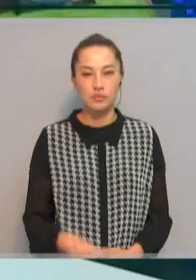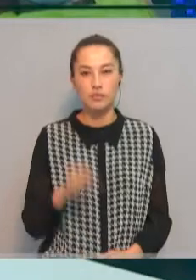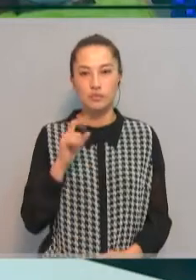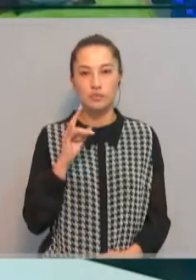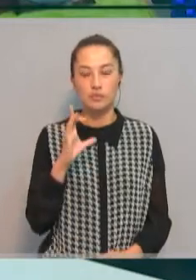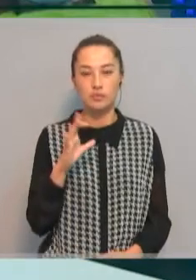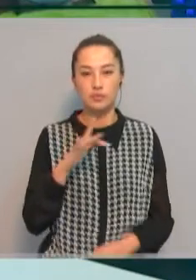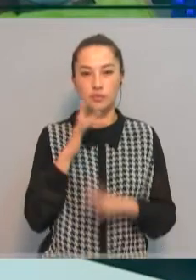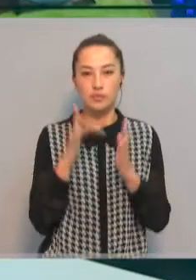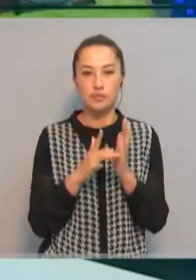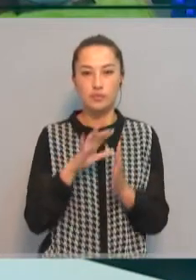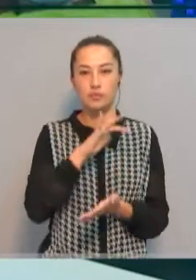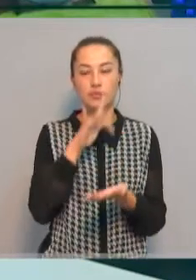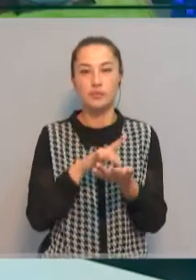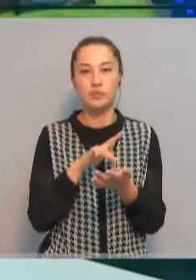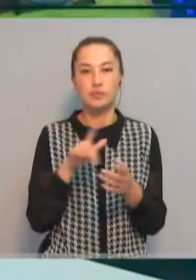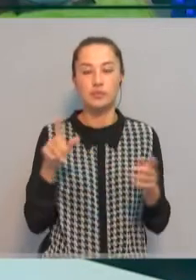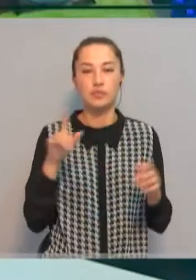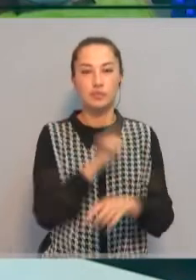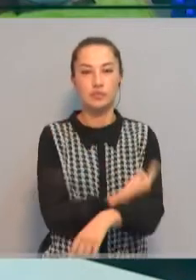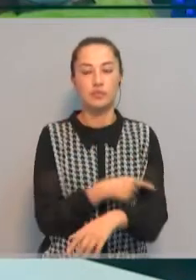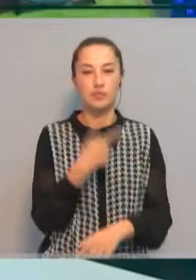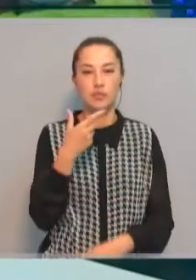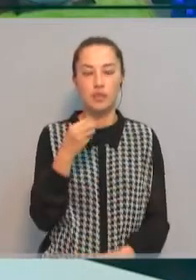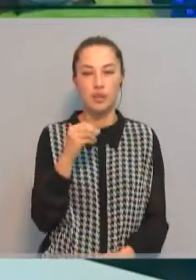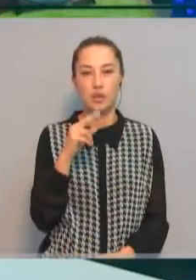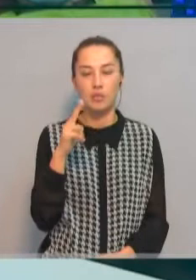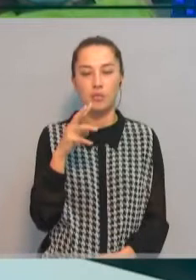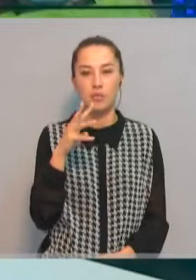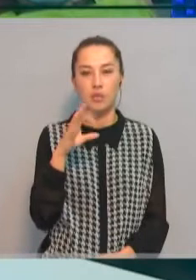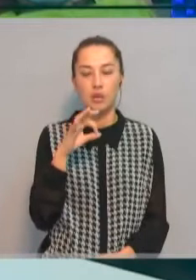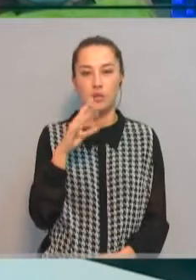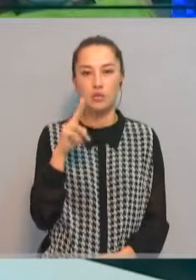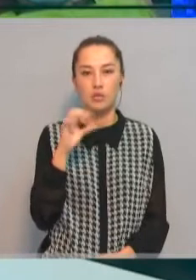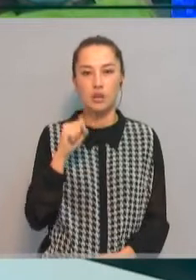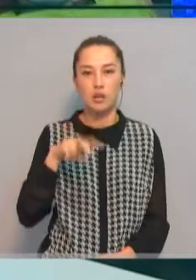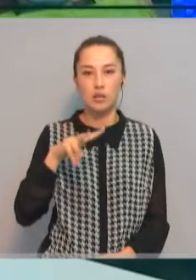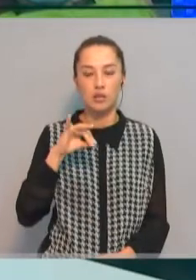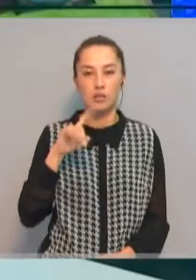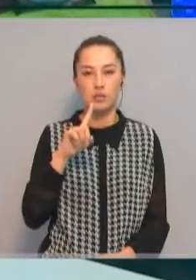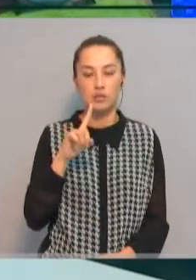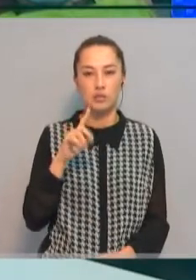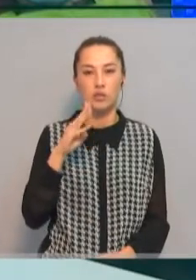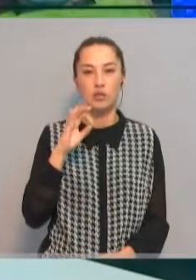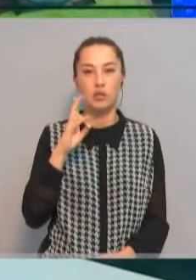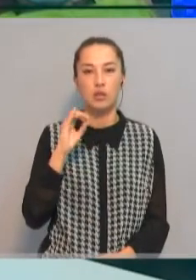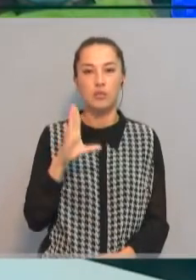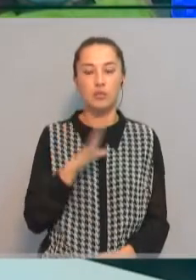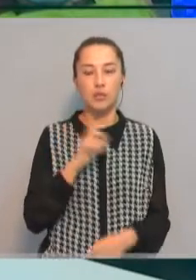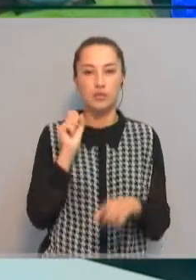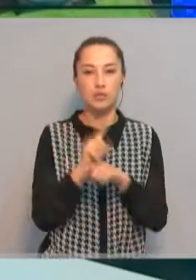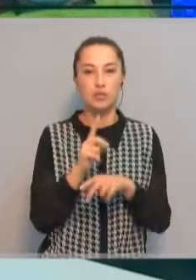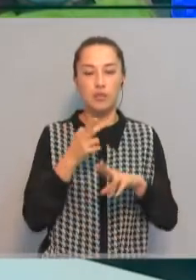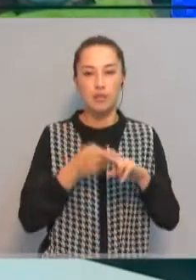Арыс қаласындағы орталық аурухана жанынан гемодиализ орталығы ашылды. Бұл жоба ел президенті Қасым Жомарт Тоқаевтың биылғы жолдауындағы